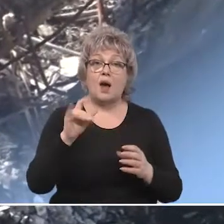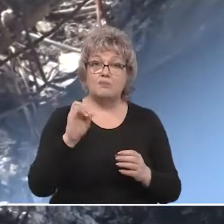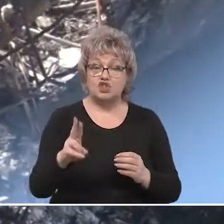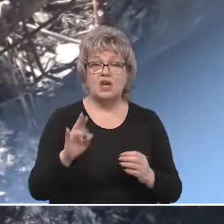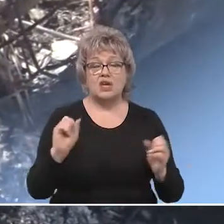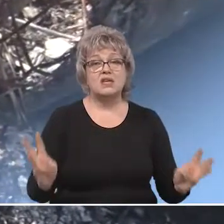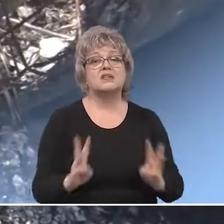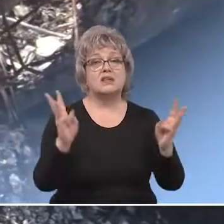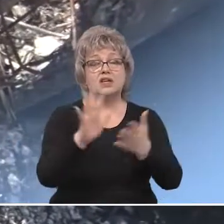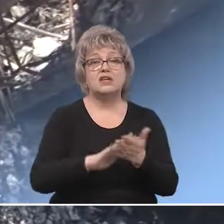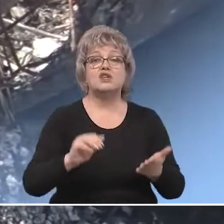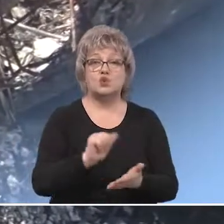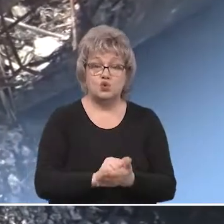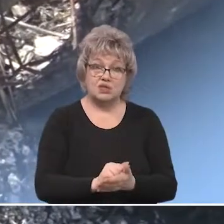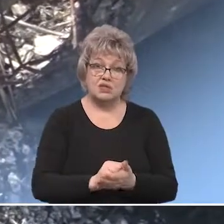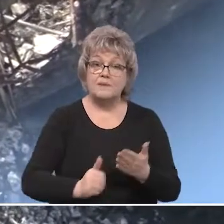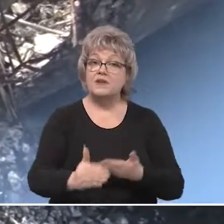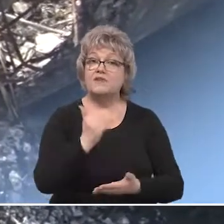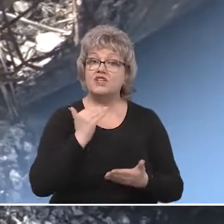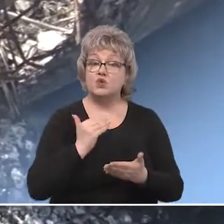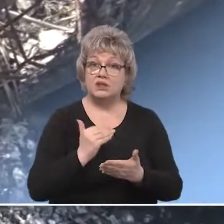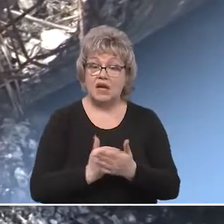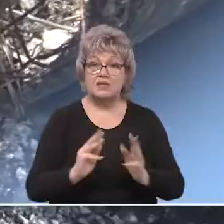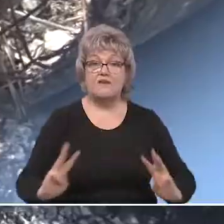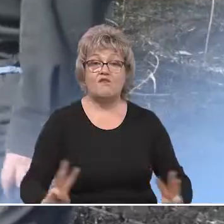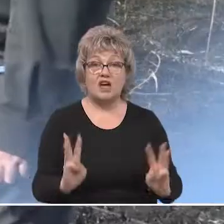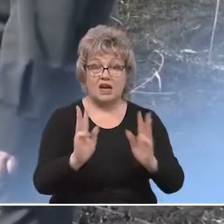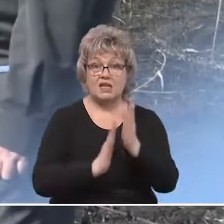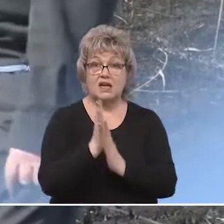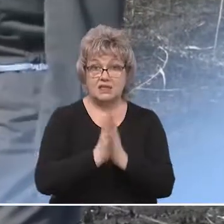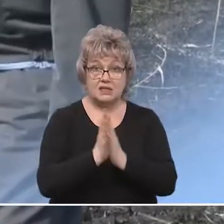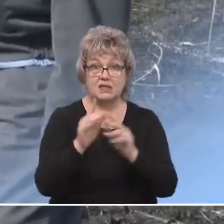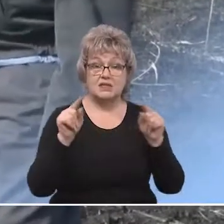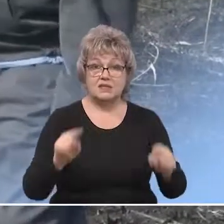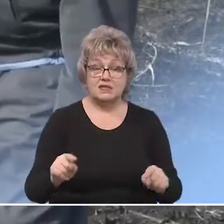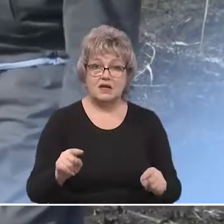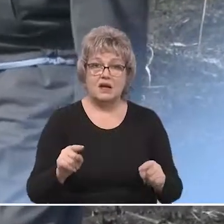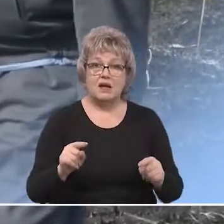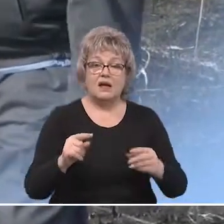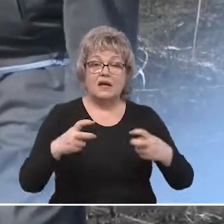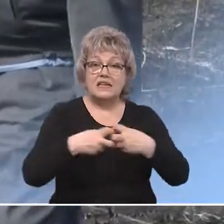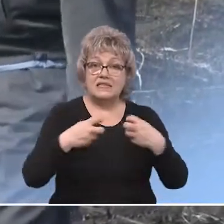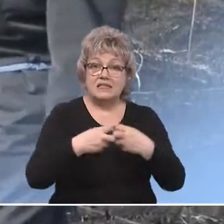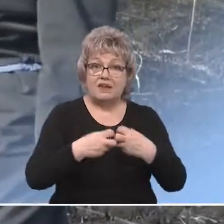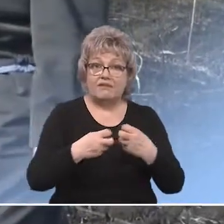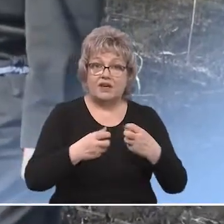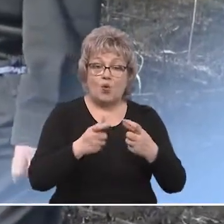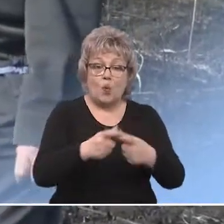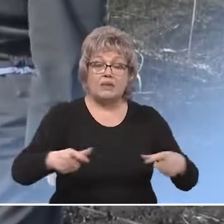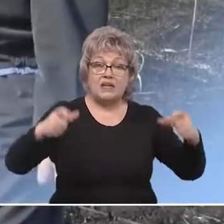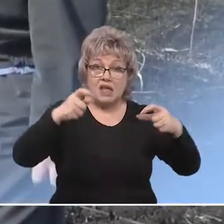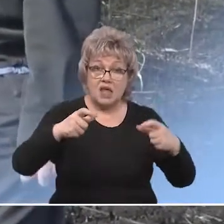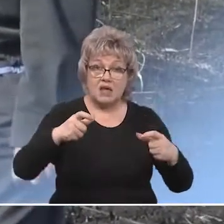нет-нет, да и загорается, и разрушилась. В результате выгорания растительности здесь повыгорали уплотнительные